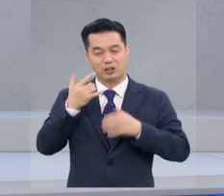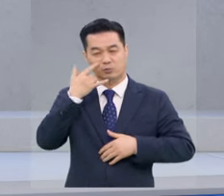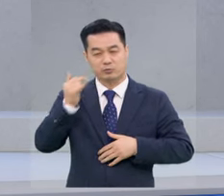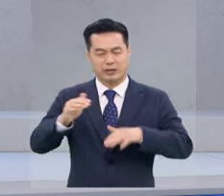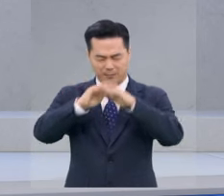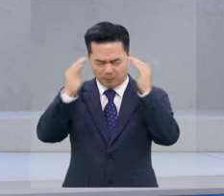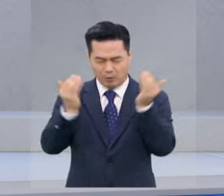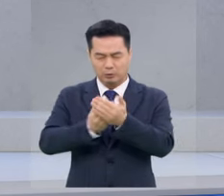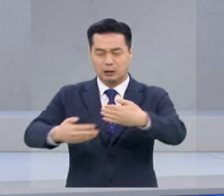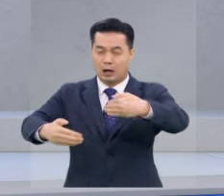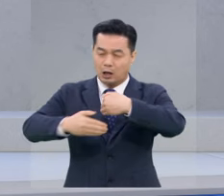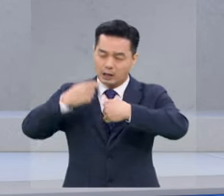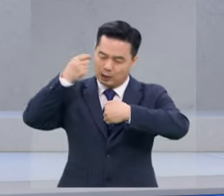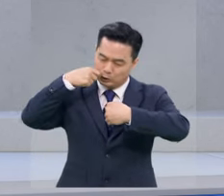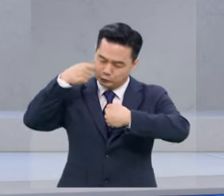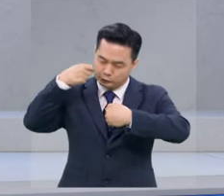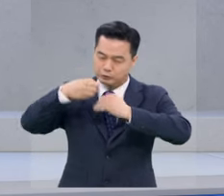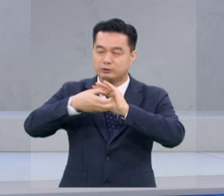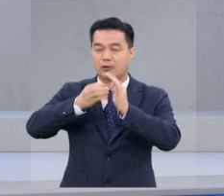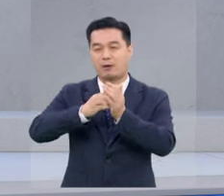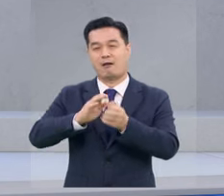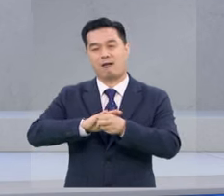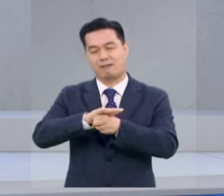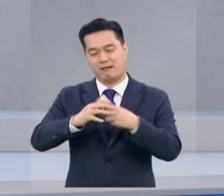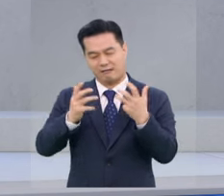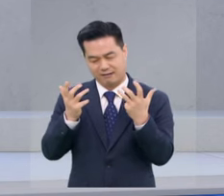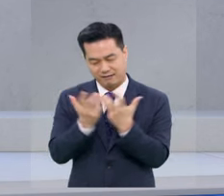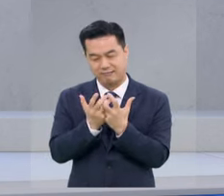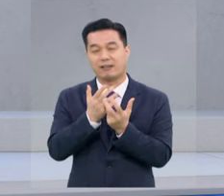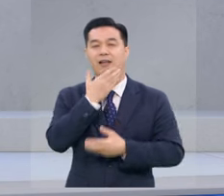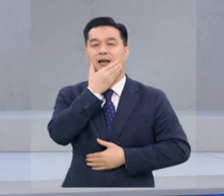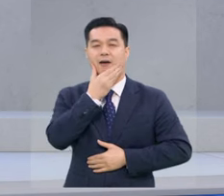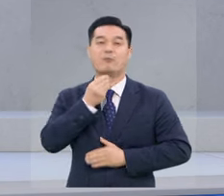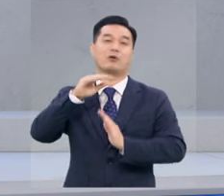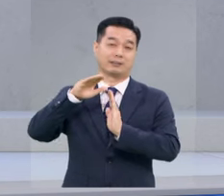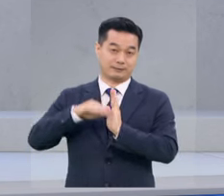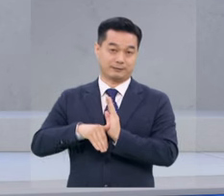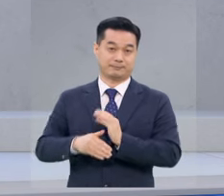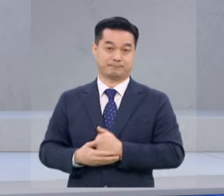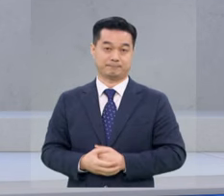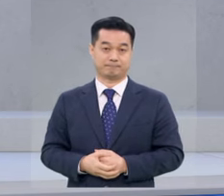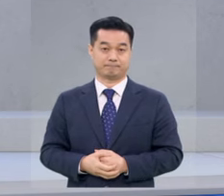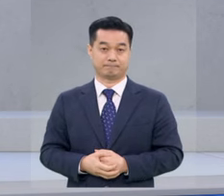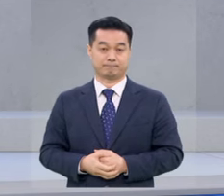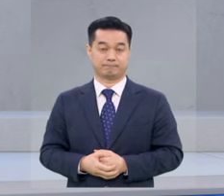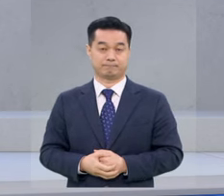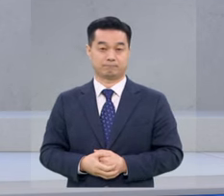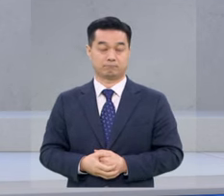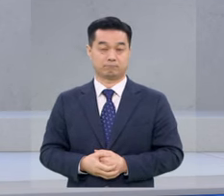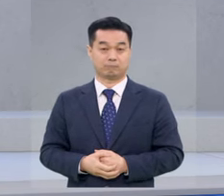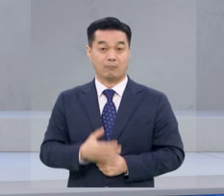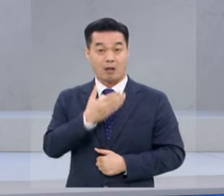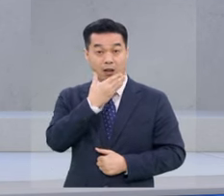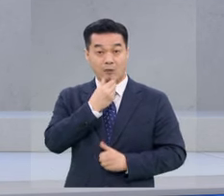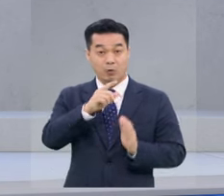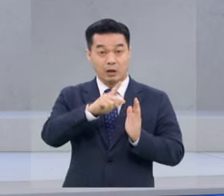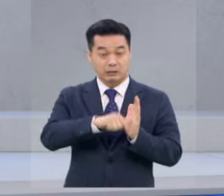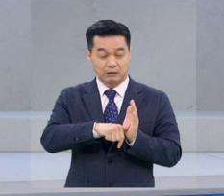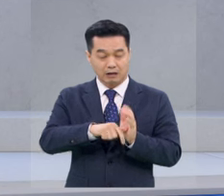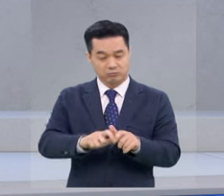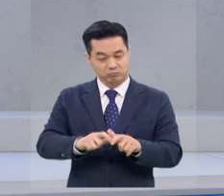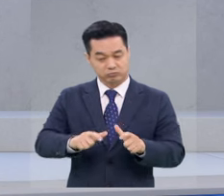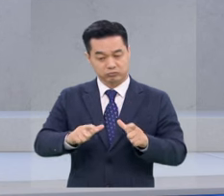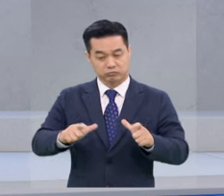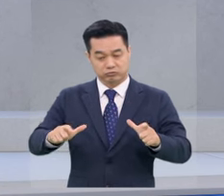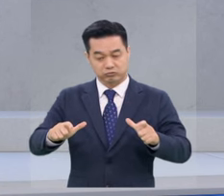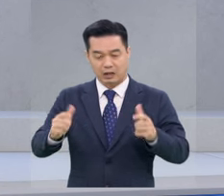울만큼 애정을 담뿍 담았던 행복한 시간이었습니다 이렇게 행복한 시간이 늘수록 교실